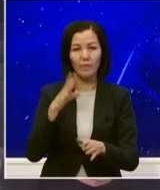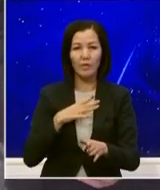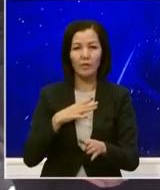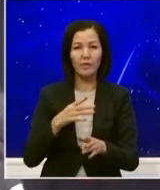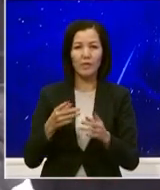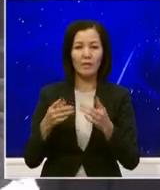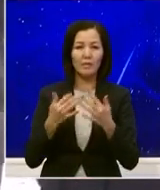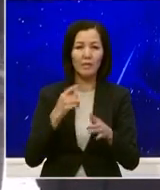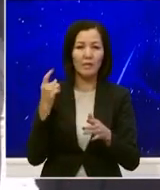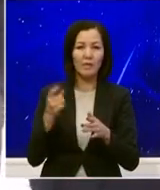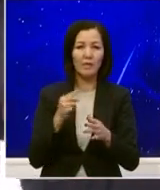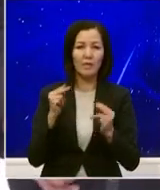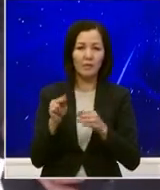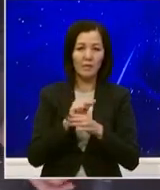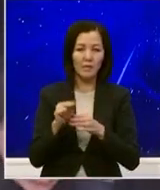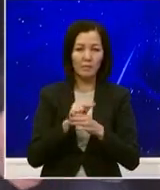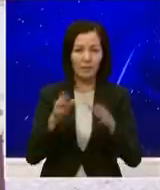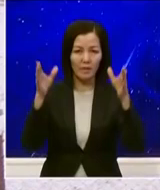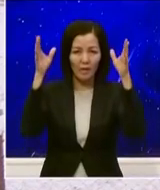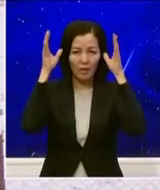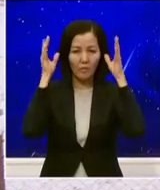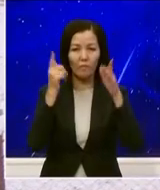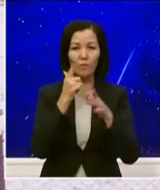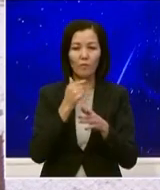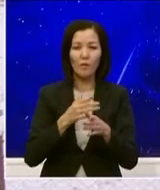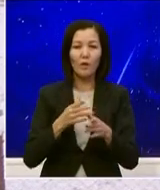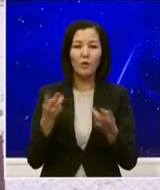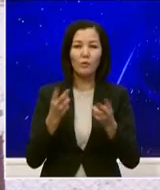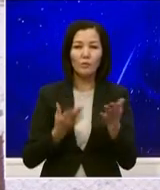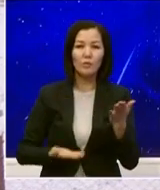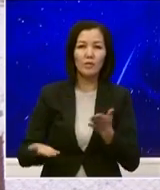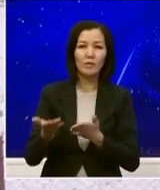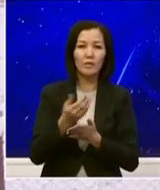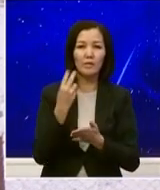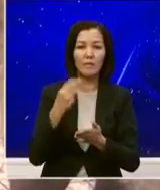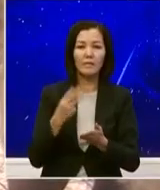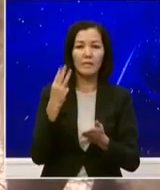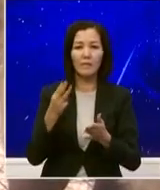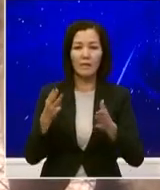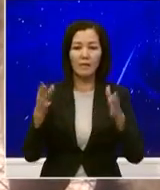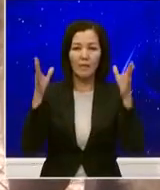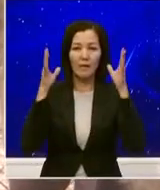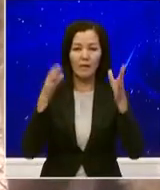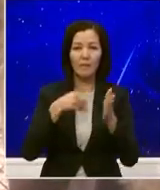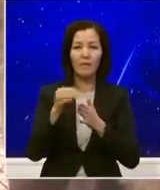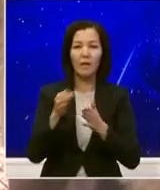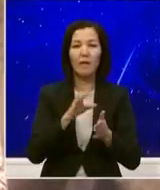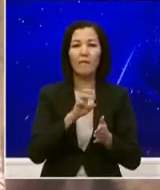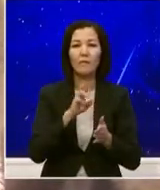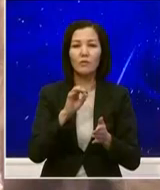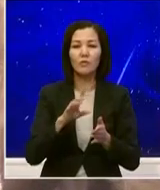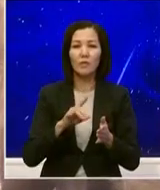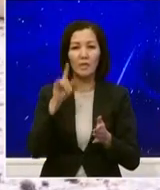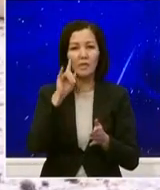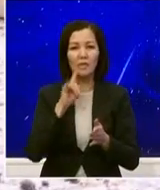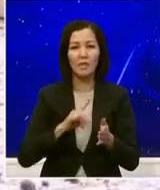наслышан о целебных свойствах рогов животного. Поднакопив нужную сумму, он выкупил 23 особи краснокнижного из Восточно-Казахстанской области.